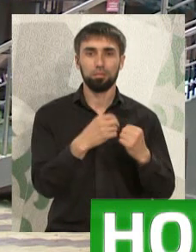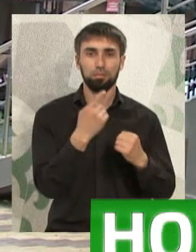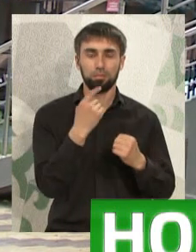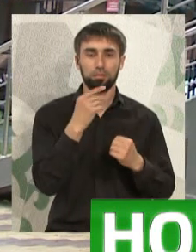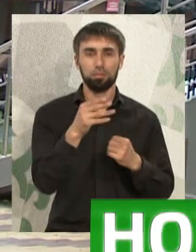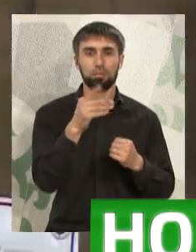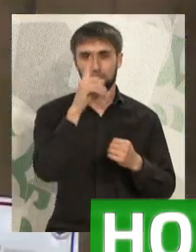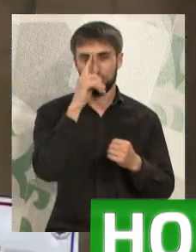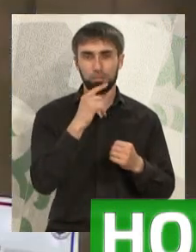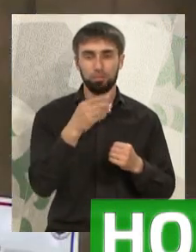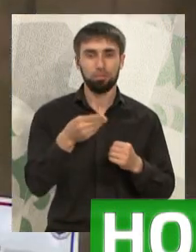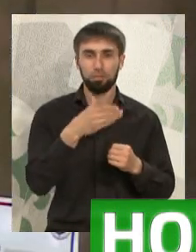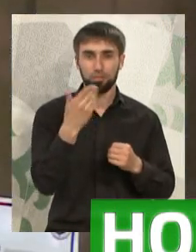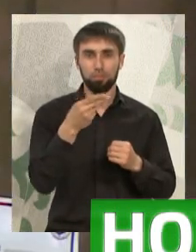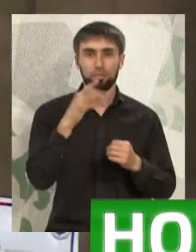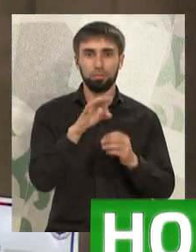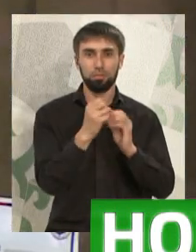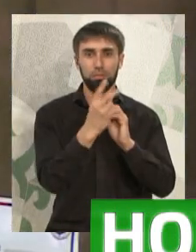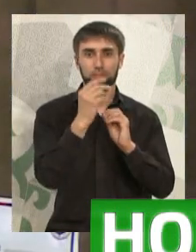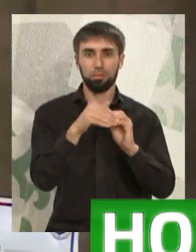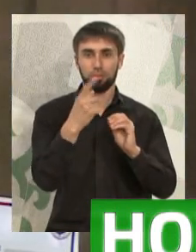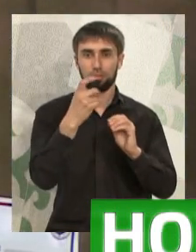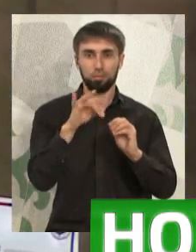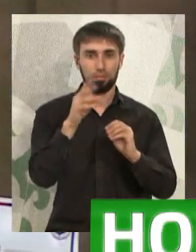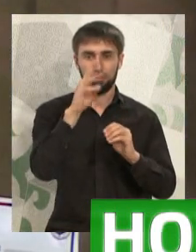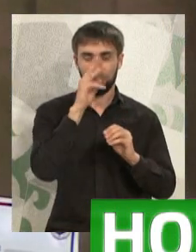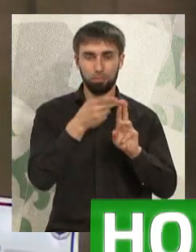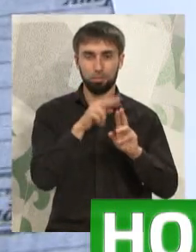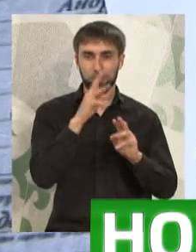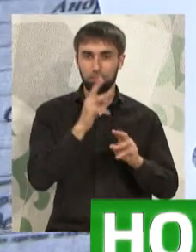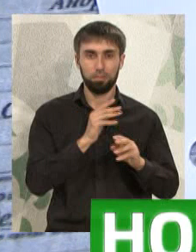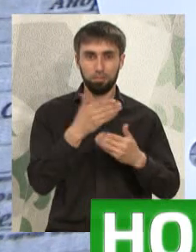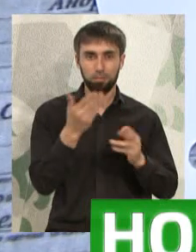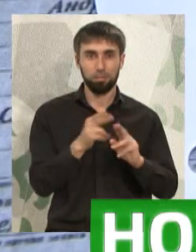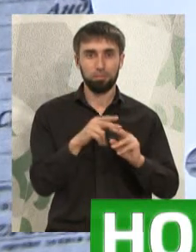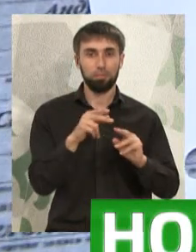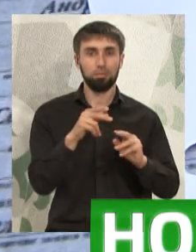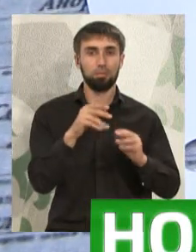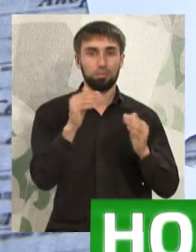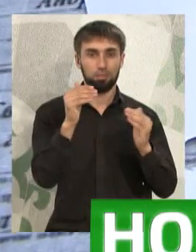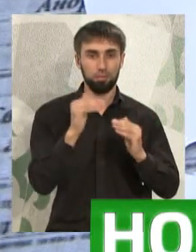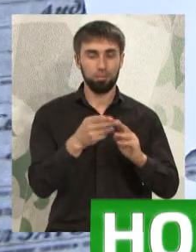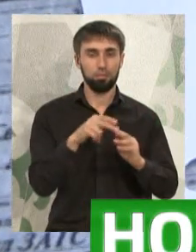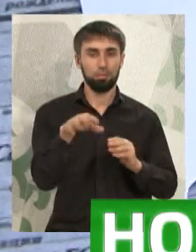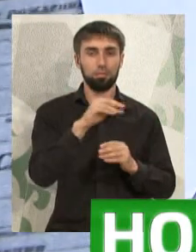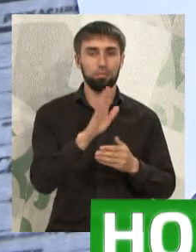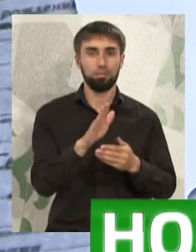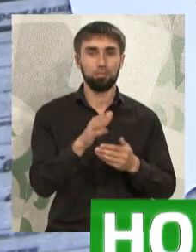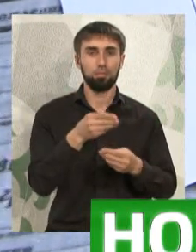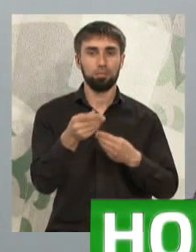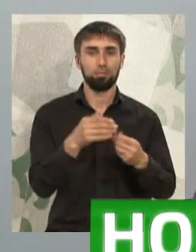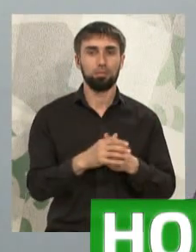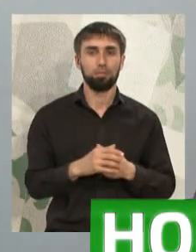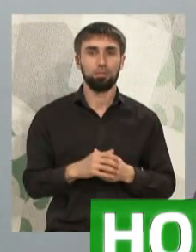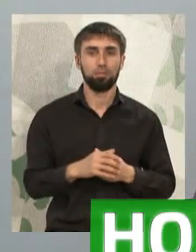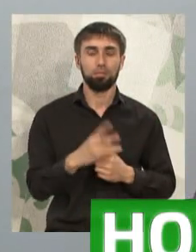доход в месяц не превышает величину прожиточного минимума на душу населения, установленную в Ингушетии за второй квартал прошлого года.